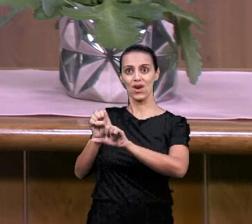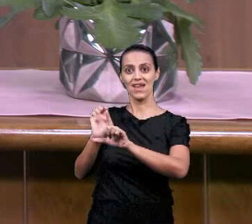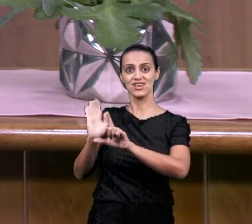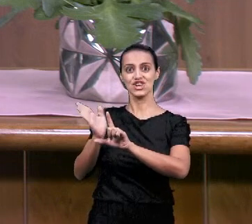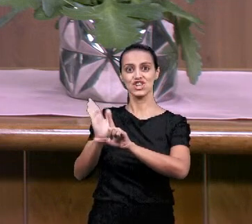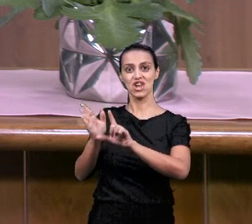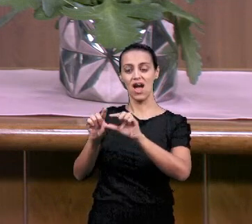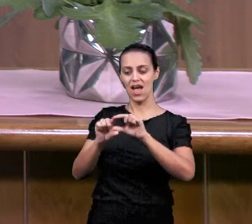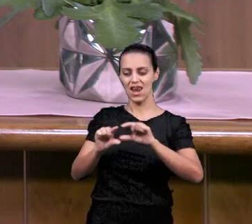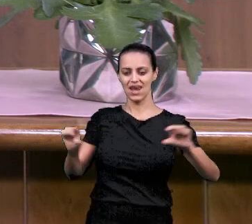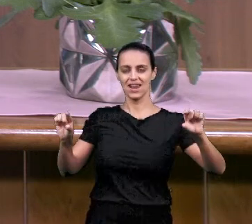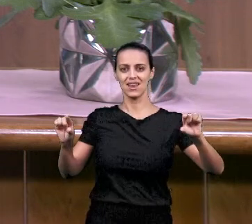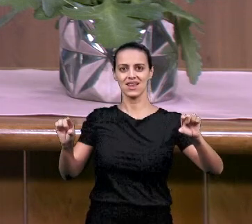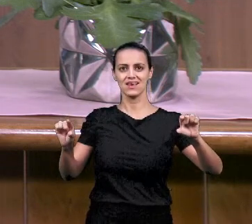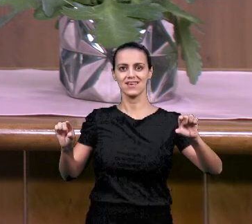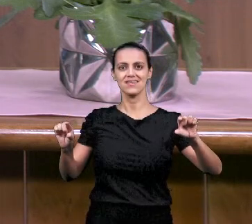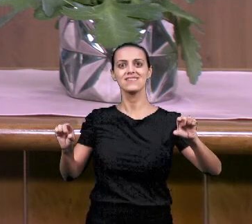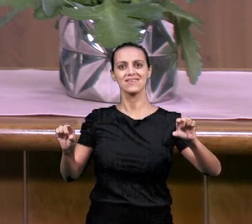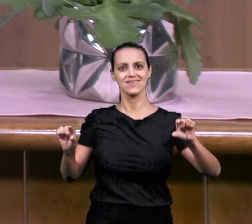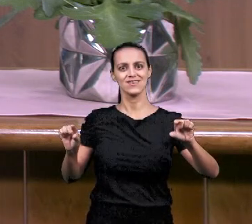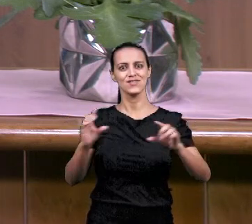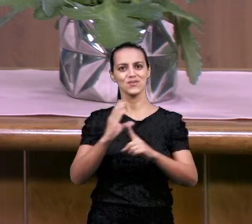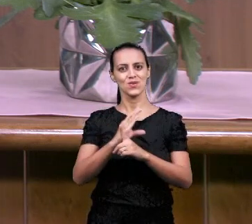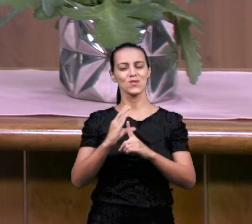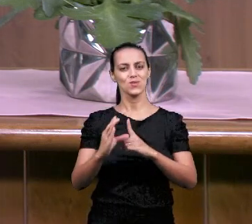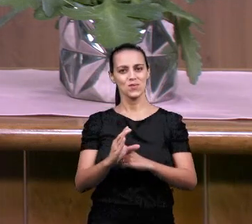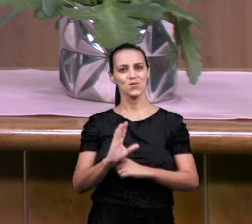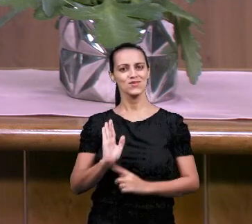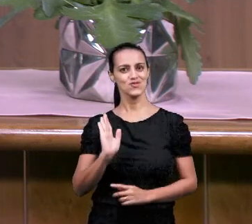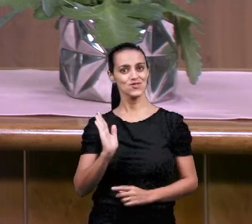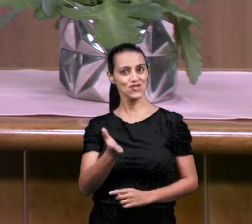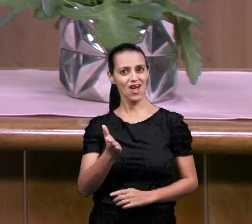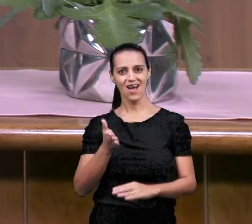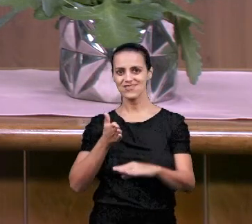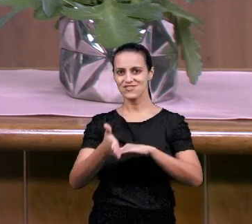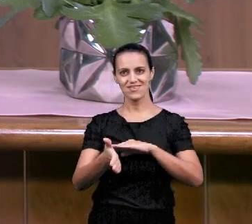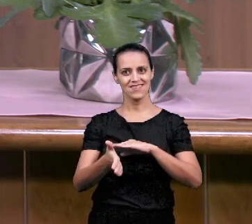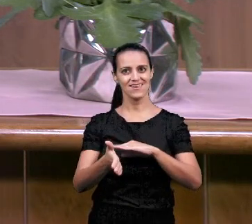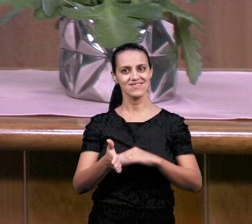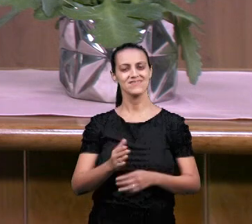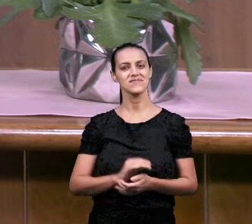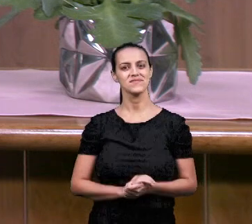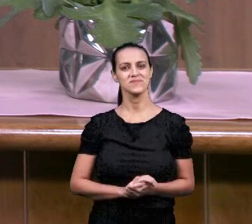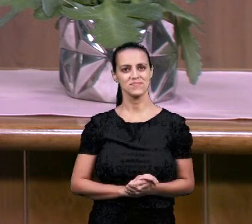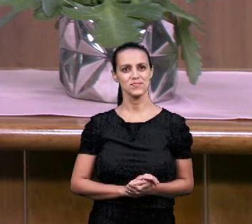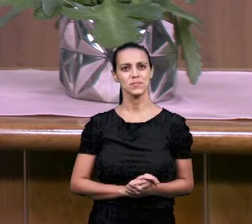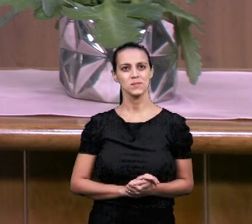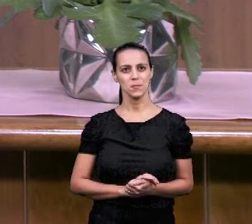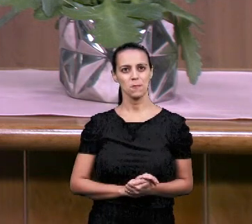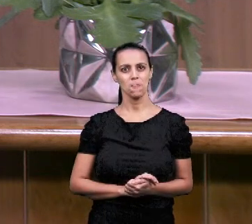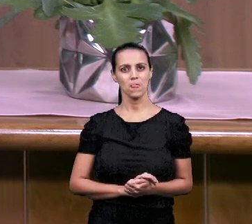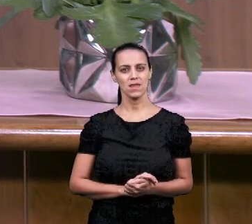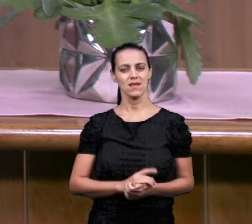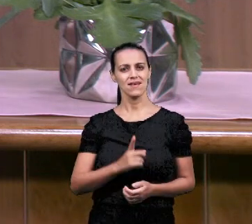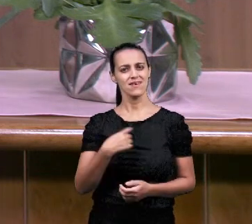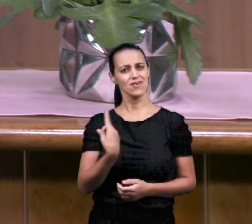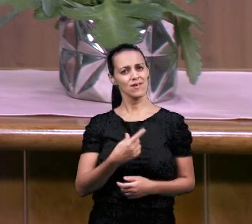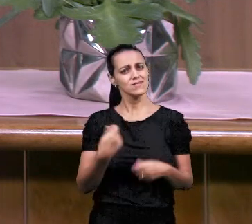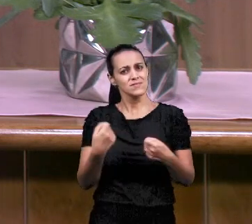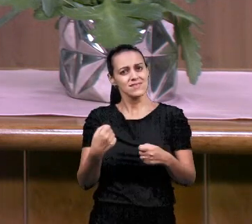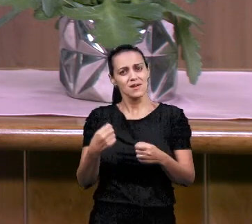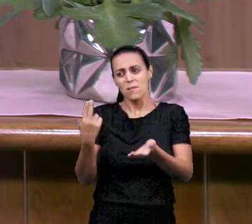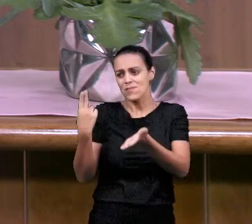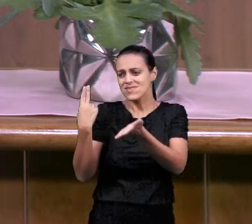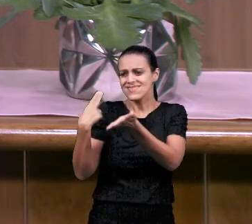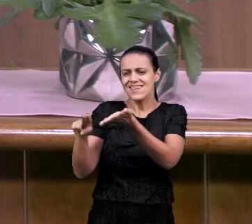déjà s'ouvrir sur votre téléphone. Pasteur Détier a commenté pendant la parole qu'une manière de répondre à ce que le Seigneur a orienté, c'est